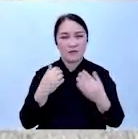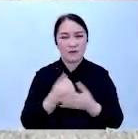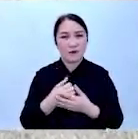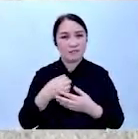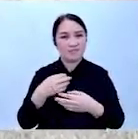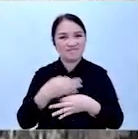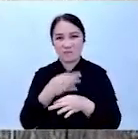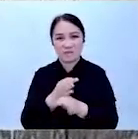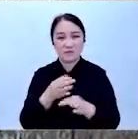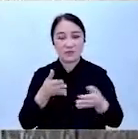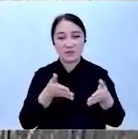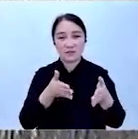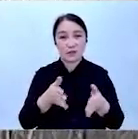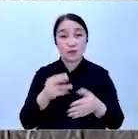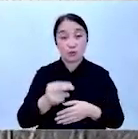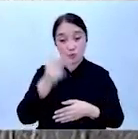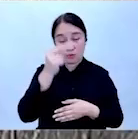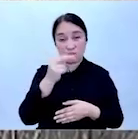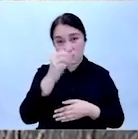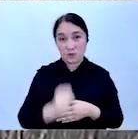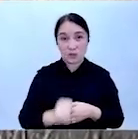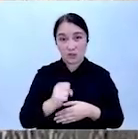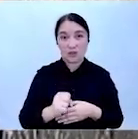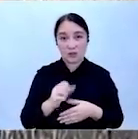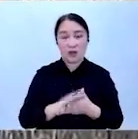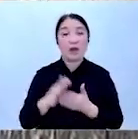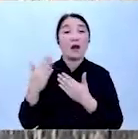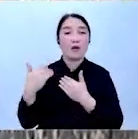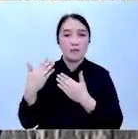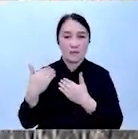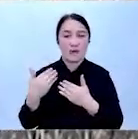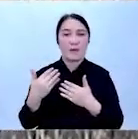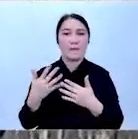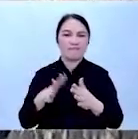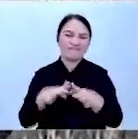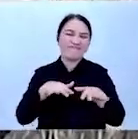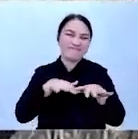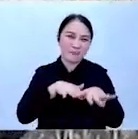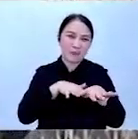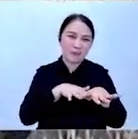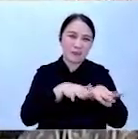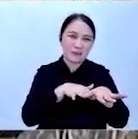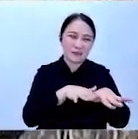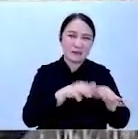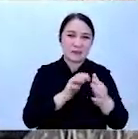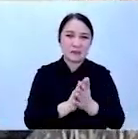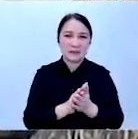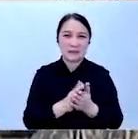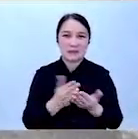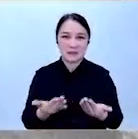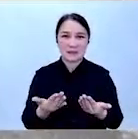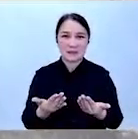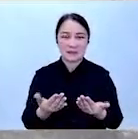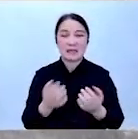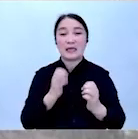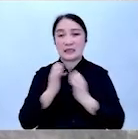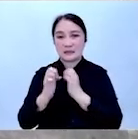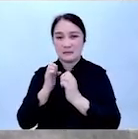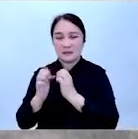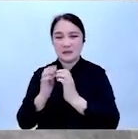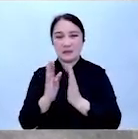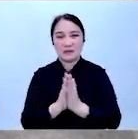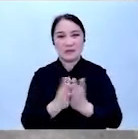at southbound. Kaya asahang may kaunting pagsikip ng daloy ng trapiko sa bahaging yan ng expressway. Sa mga